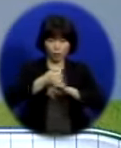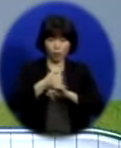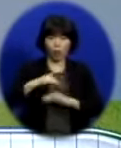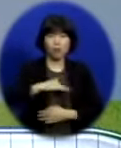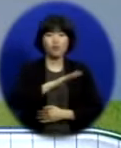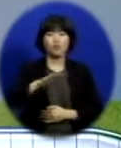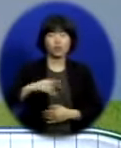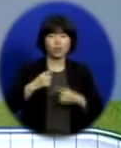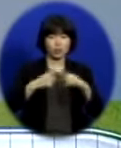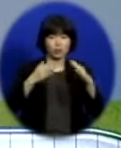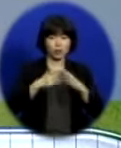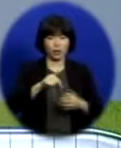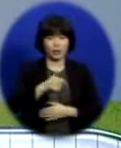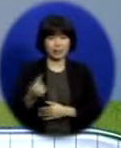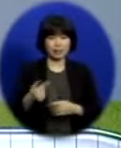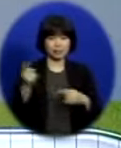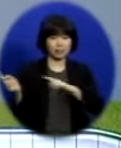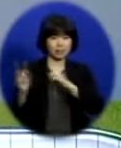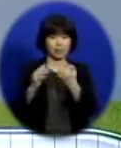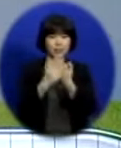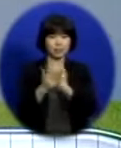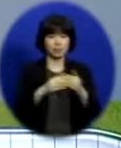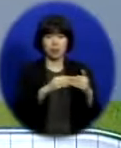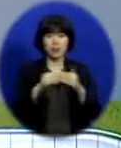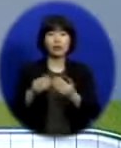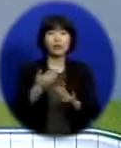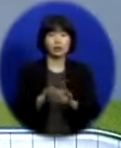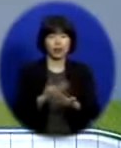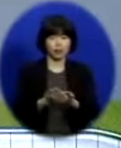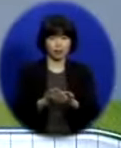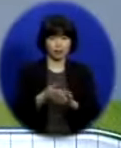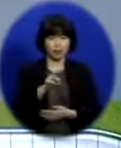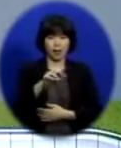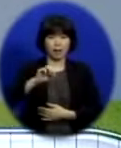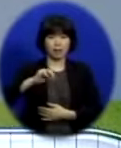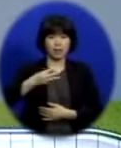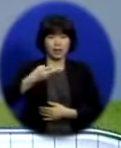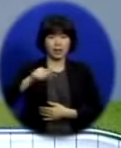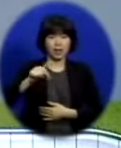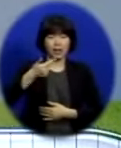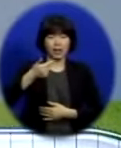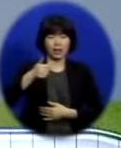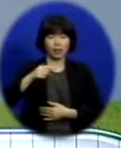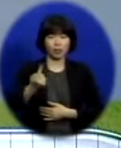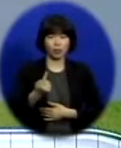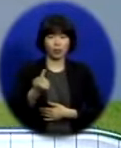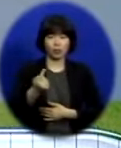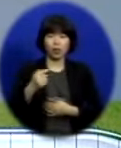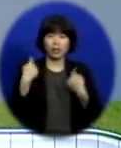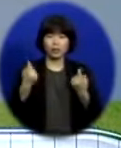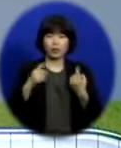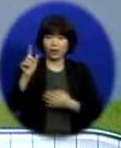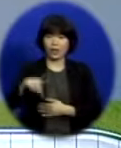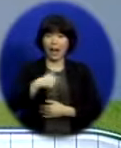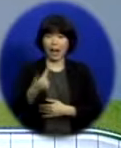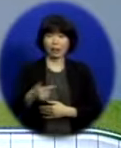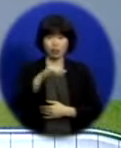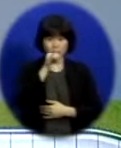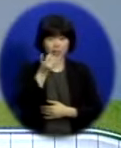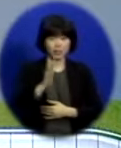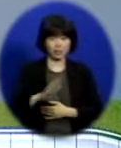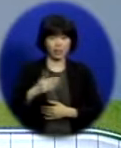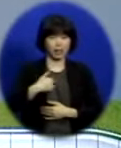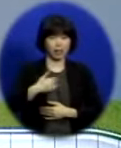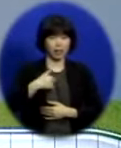저녁 집회를 인도해 달라 밀라노의 여행이 딱 하루였는데에 그러면 저는 밀라노에